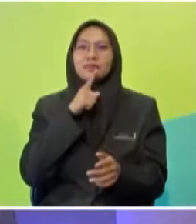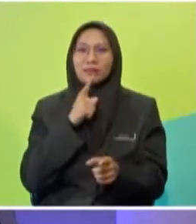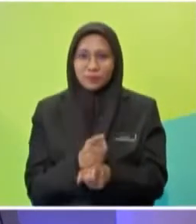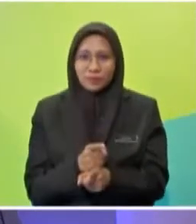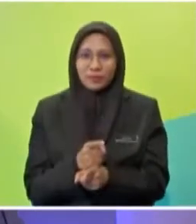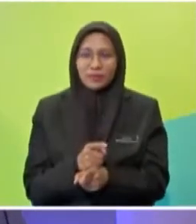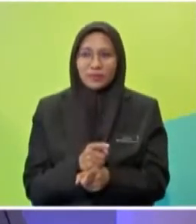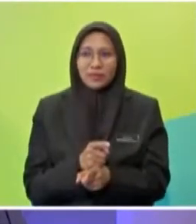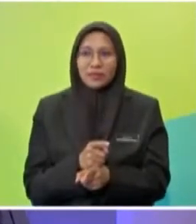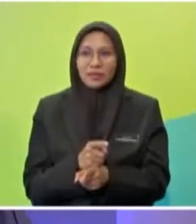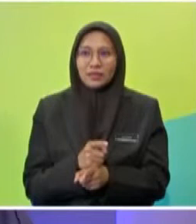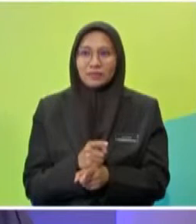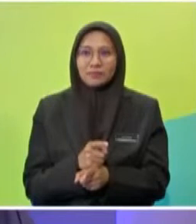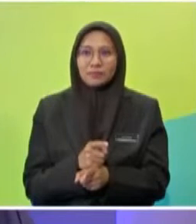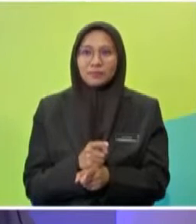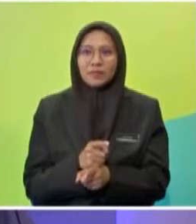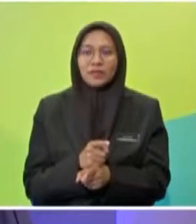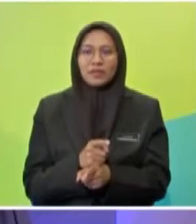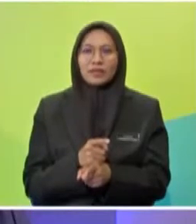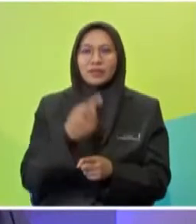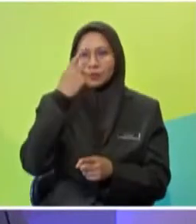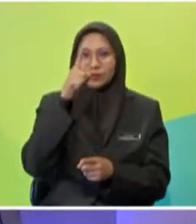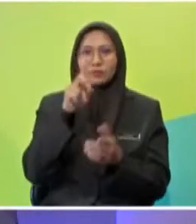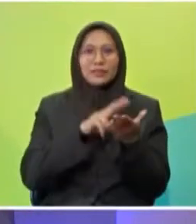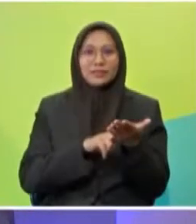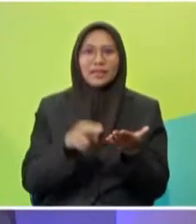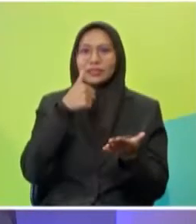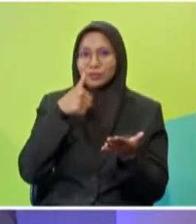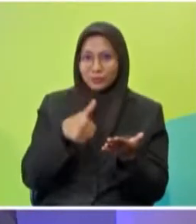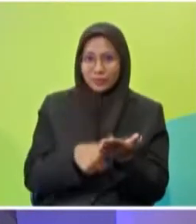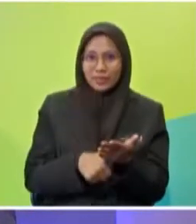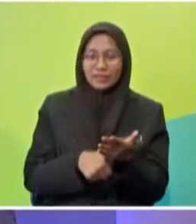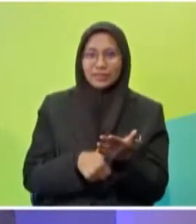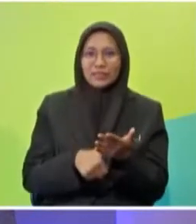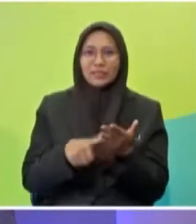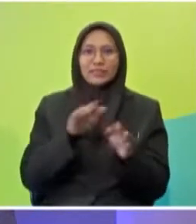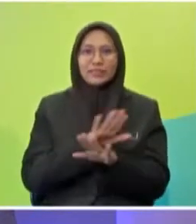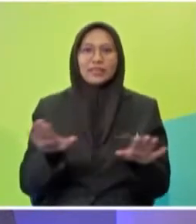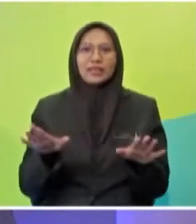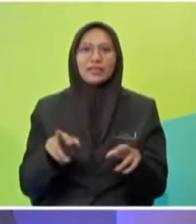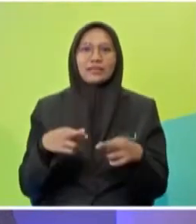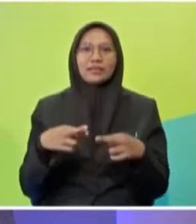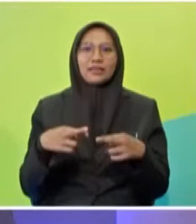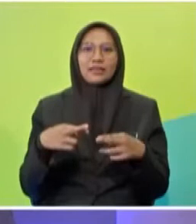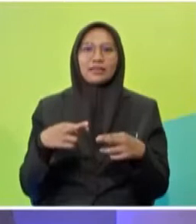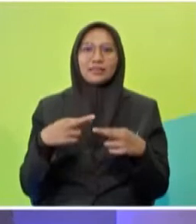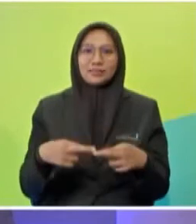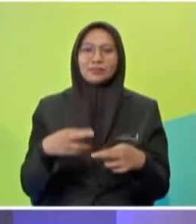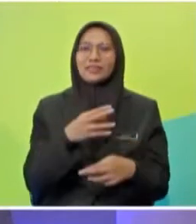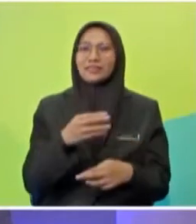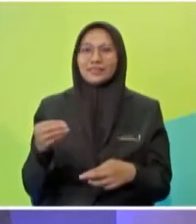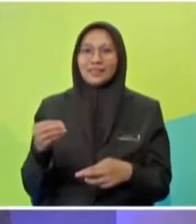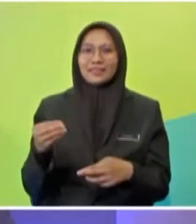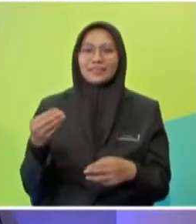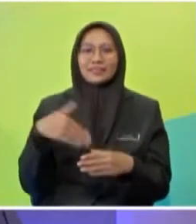betul bagi baca aja Ki media resmi dan teks pengacara Majlis tadi Semoga bermanfaat dan boleh dikembangkan lagi pakai tadi